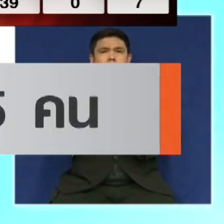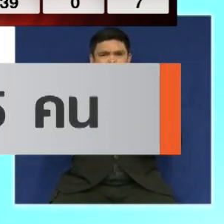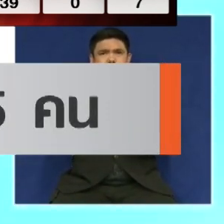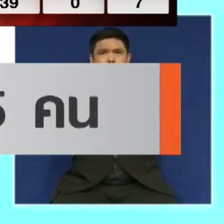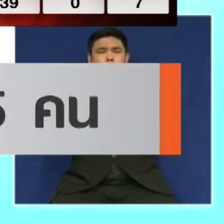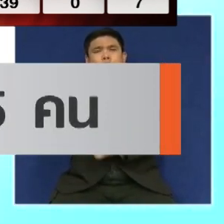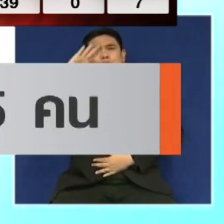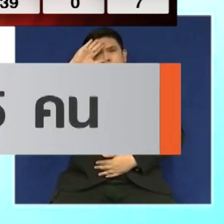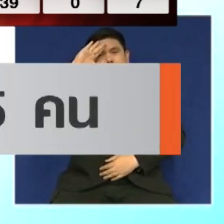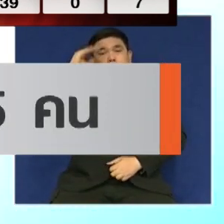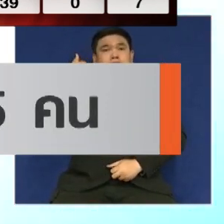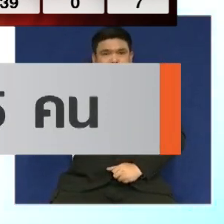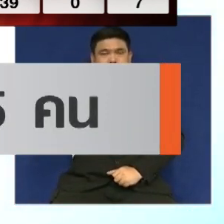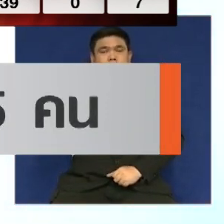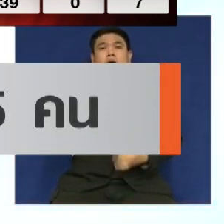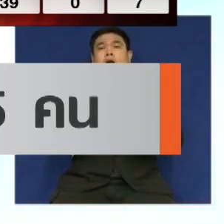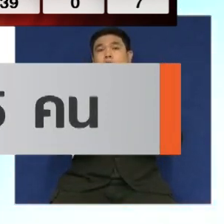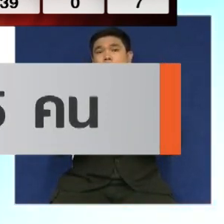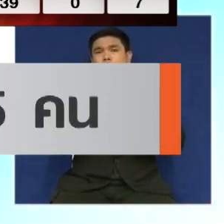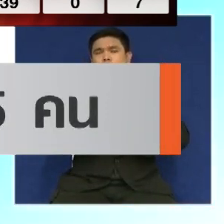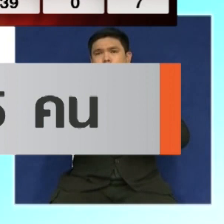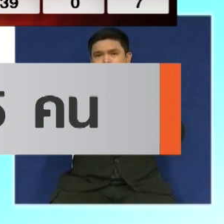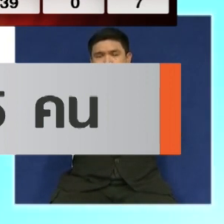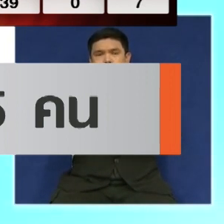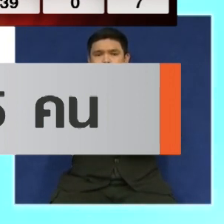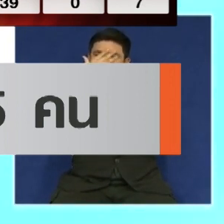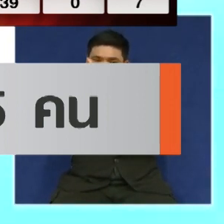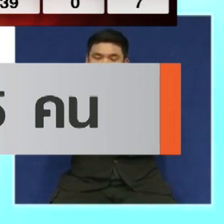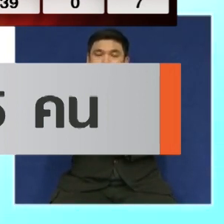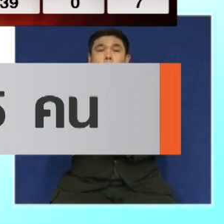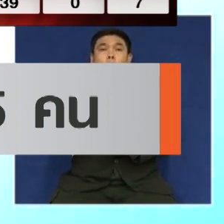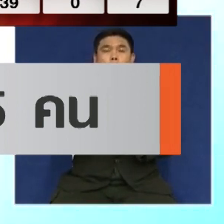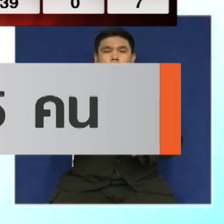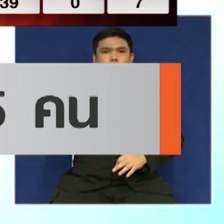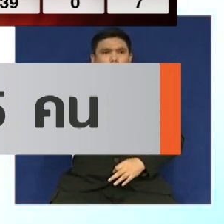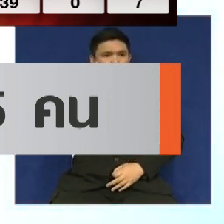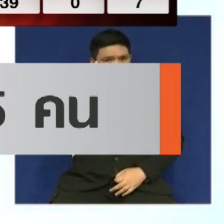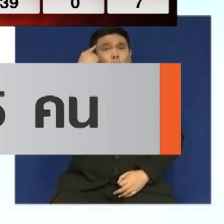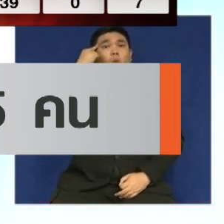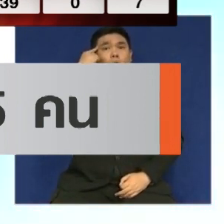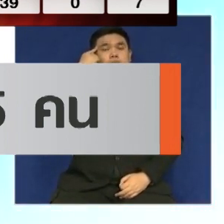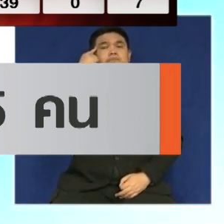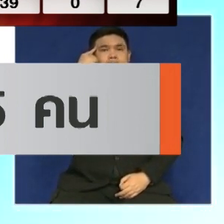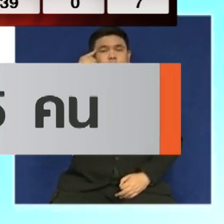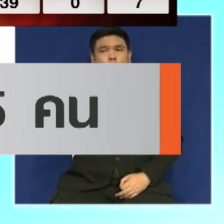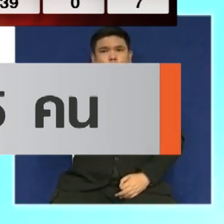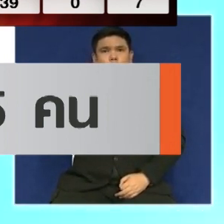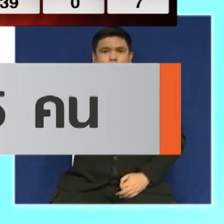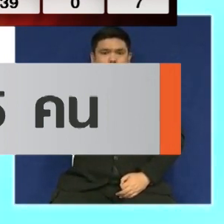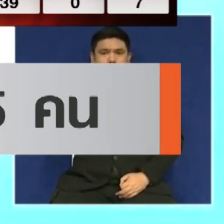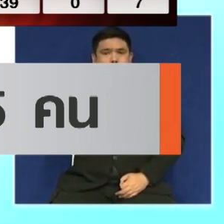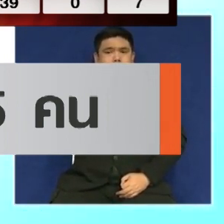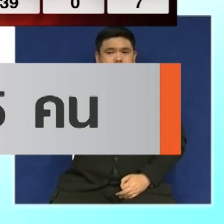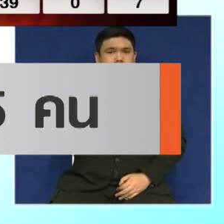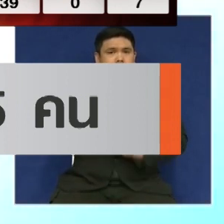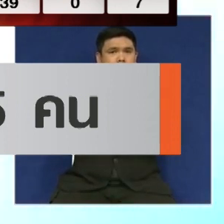เนี่ยจะมีความสนใจแล้วก็ตระหนักถึงโอกาสที่จะมีโอกาสได้รับเชื้